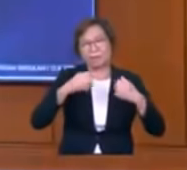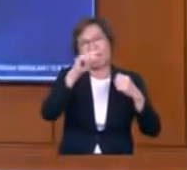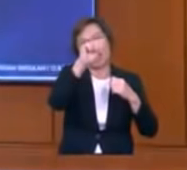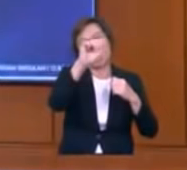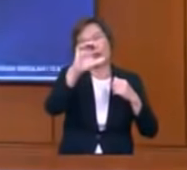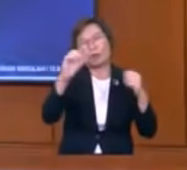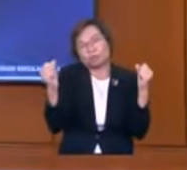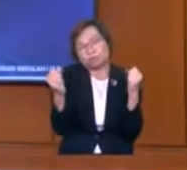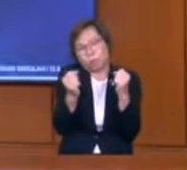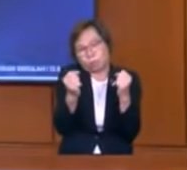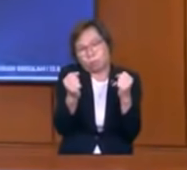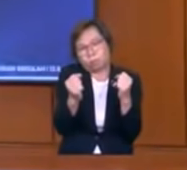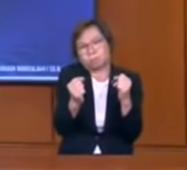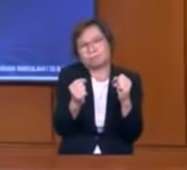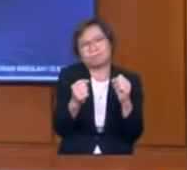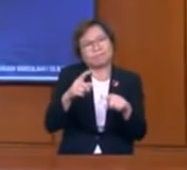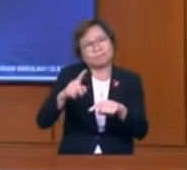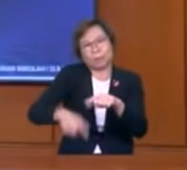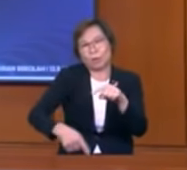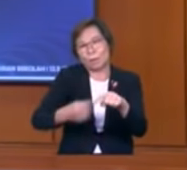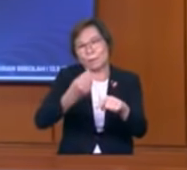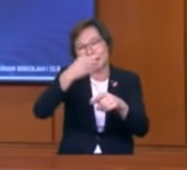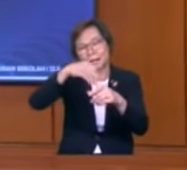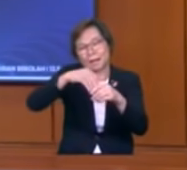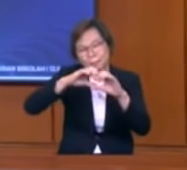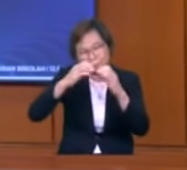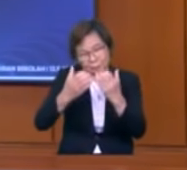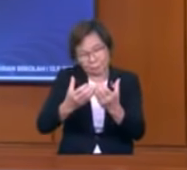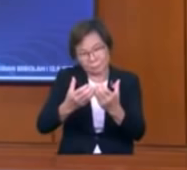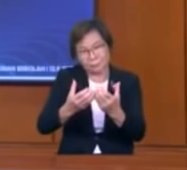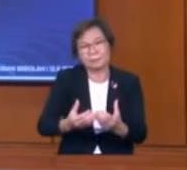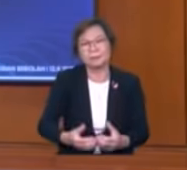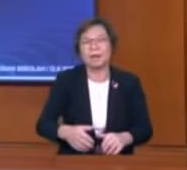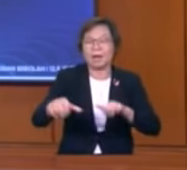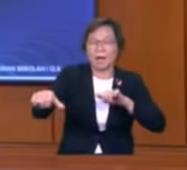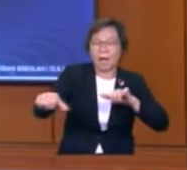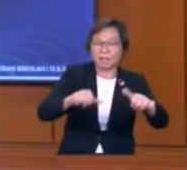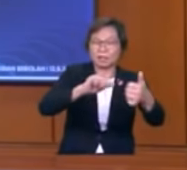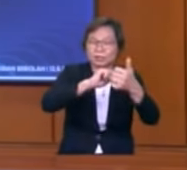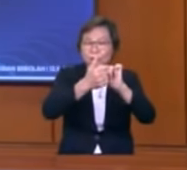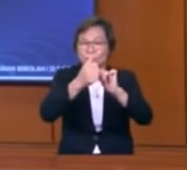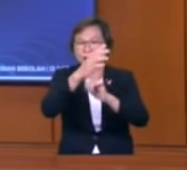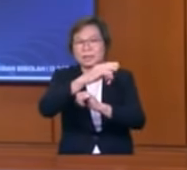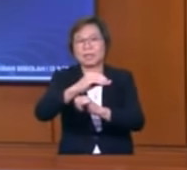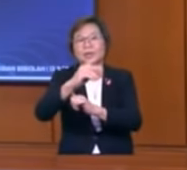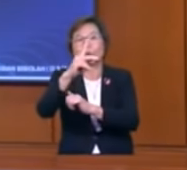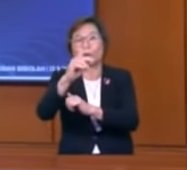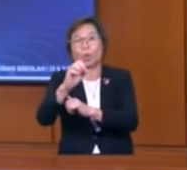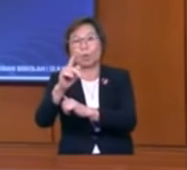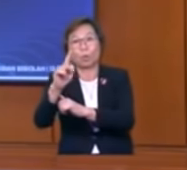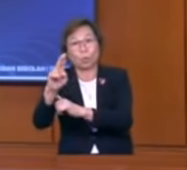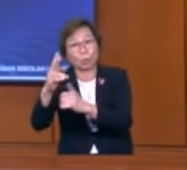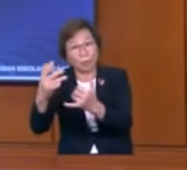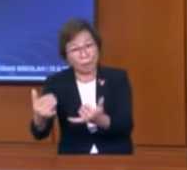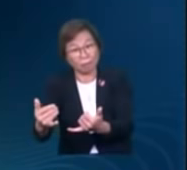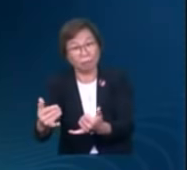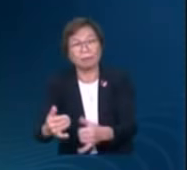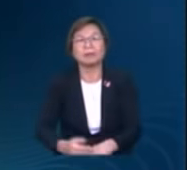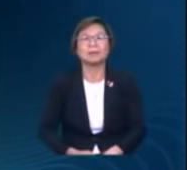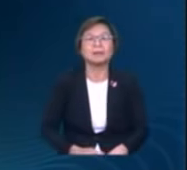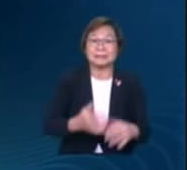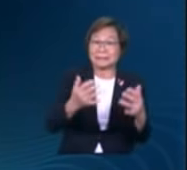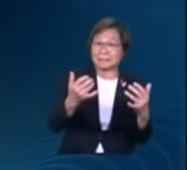ingin sedang redahi aktiviti sukan dan kurikulum What masih ini